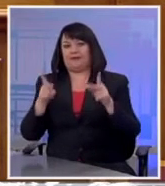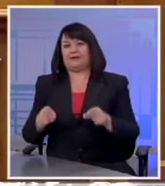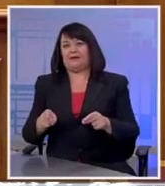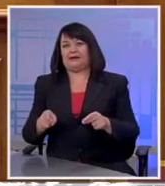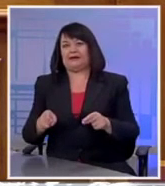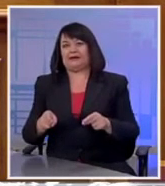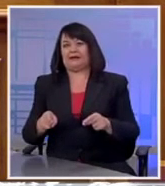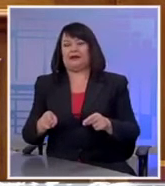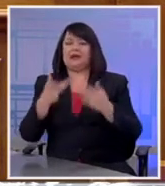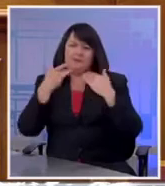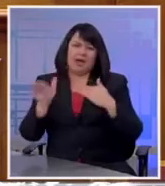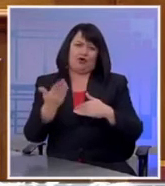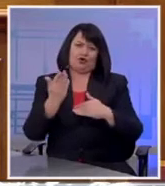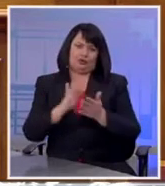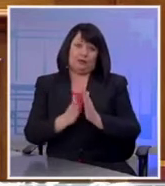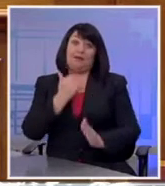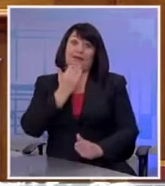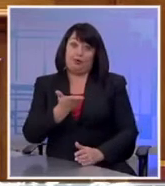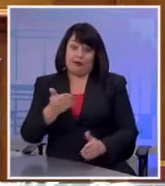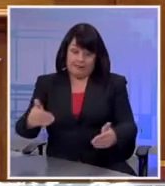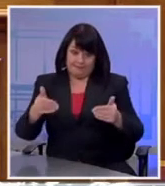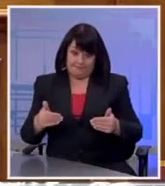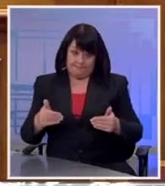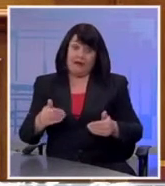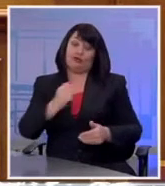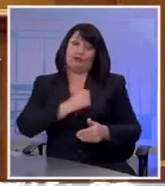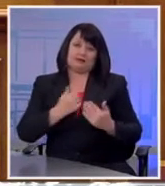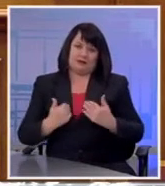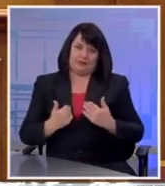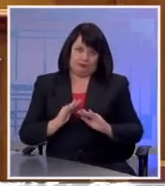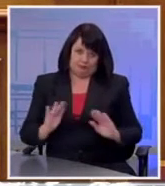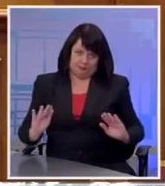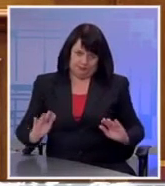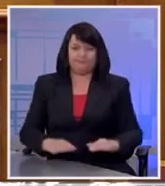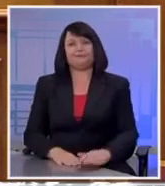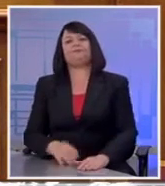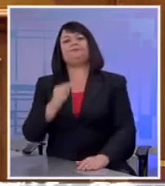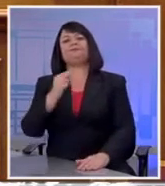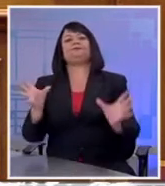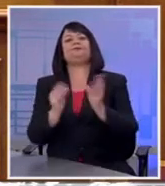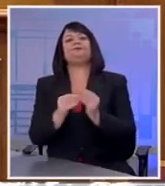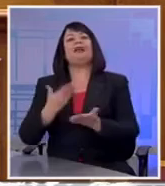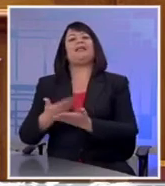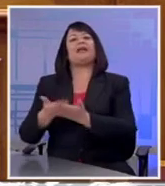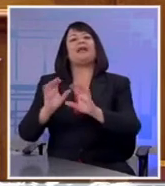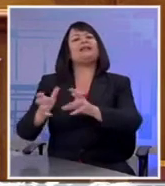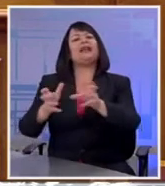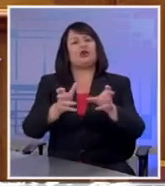τον πάψετε αν δεν μπορεί. Είναι η άποψή μου. Στο θέμα των τηλεοπτικών αδειών.